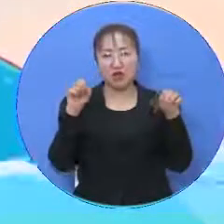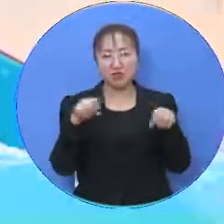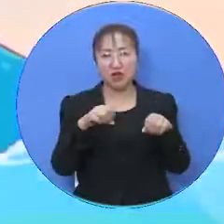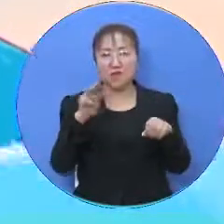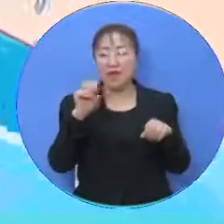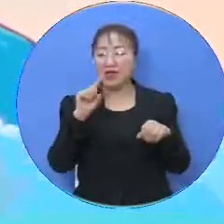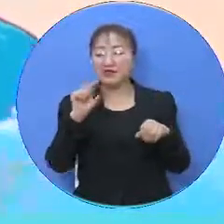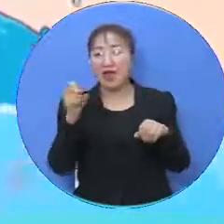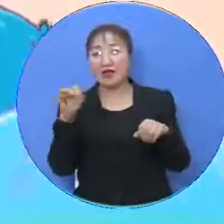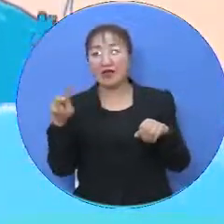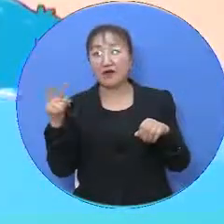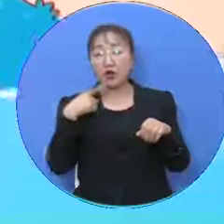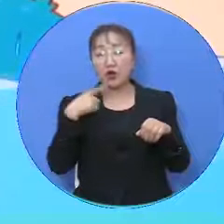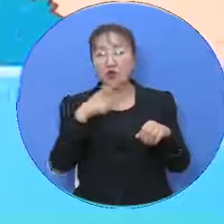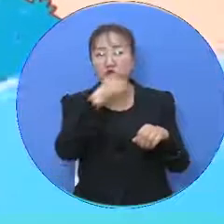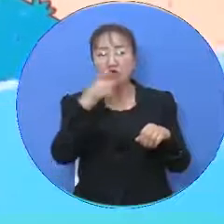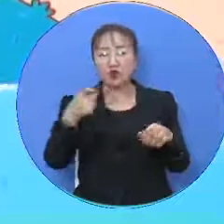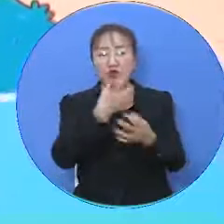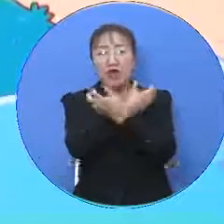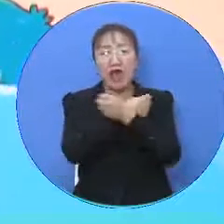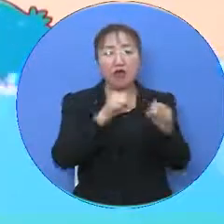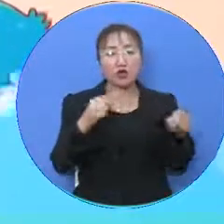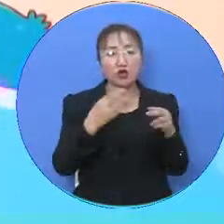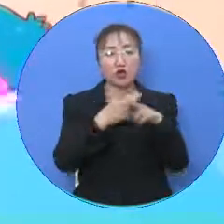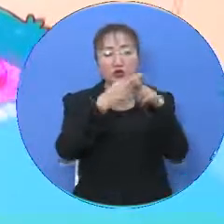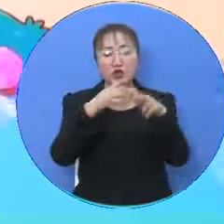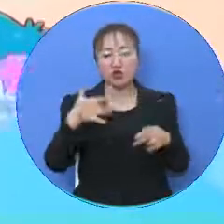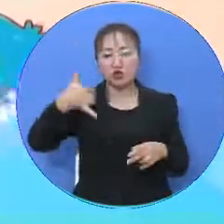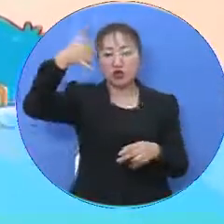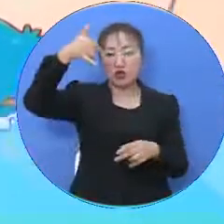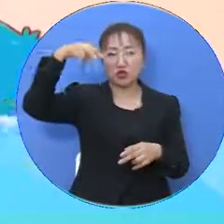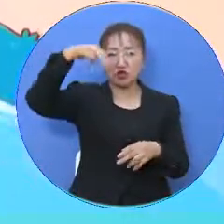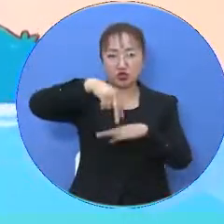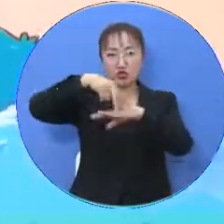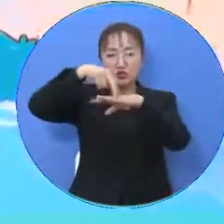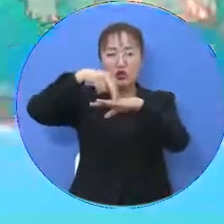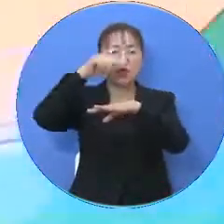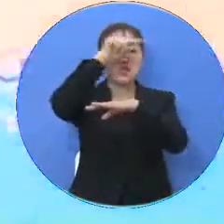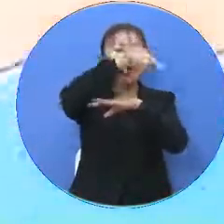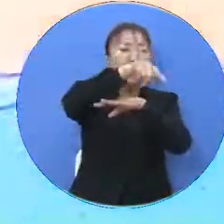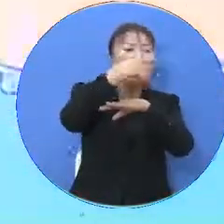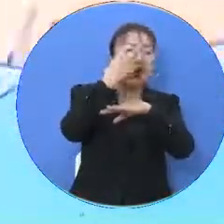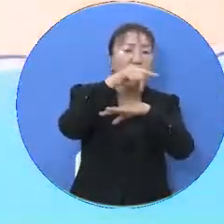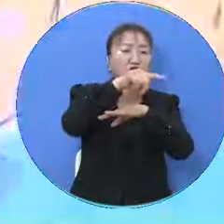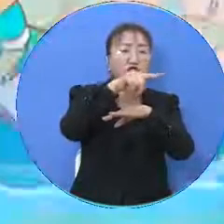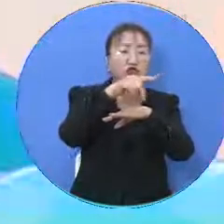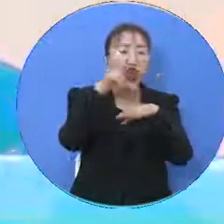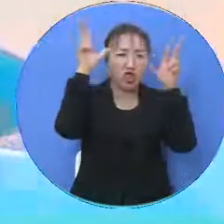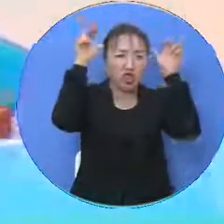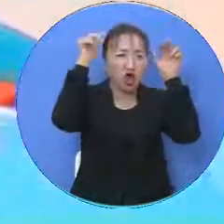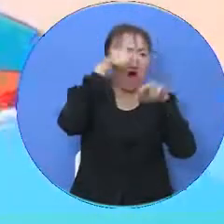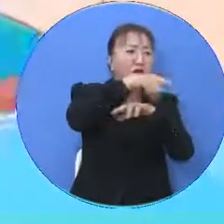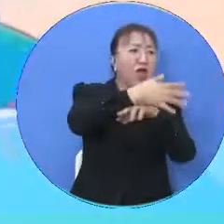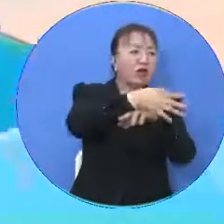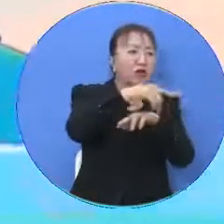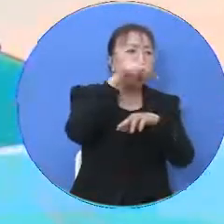Аврагч Мазала бид хоёр бусдад тусламж үзүүлэхээр өндөрлөг газар зогсож байв. Тэрийг хараач, тэнд нэг нохой хөвж явна. Тийм